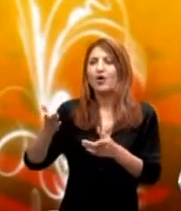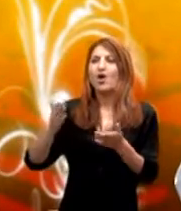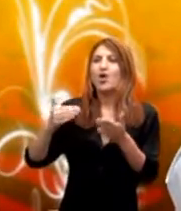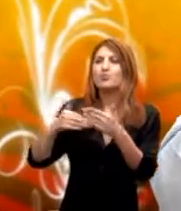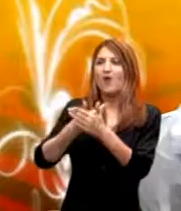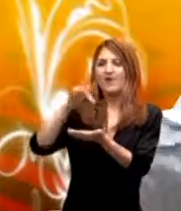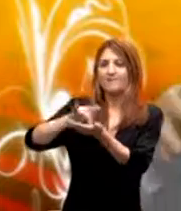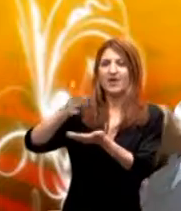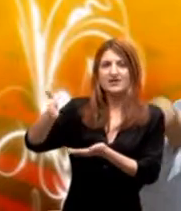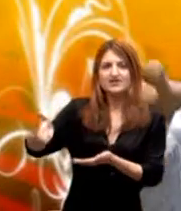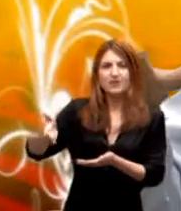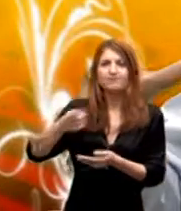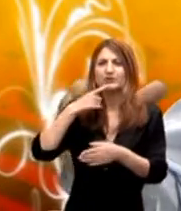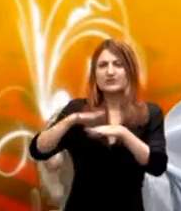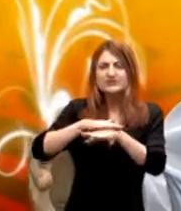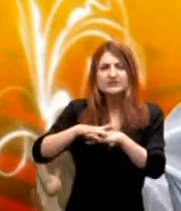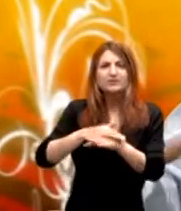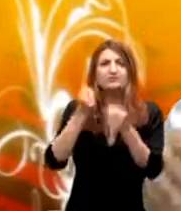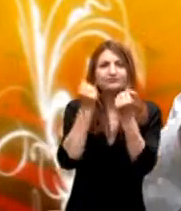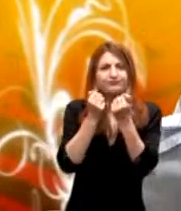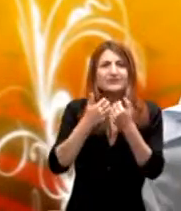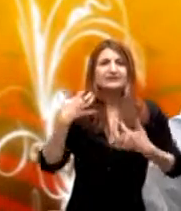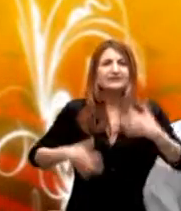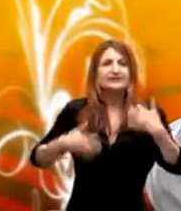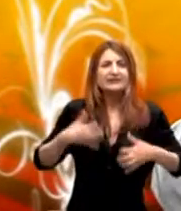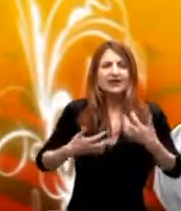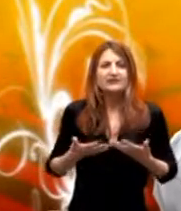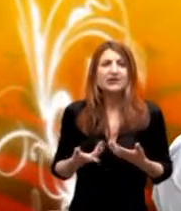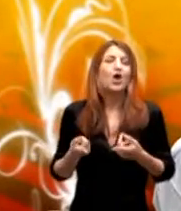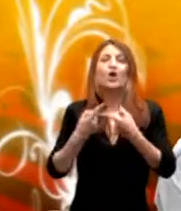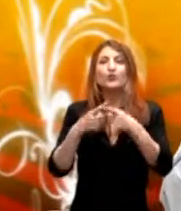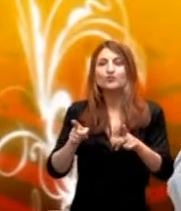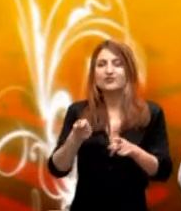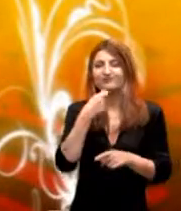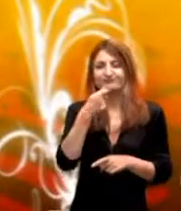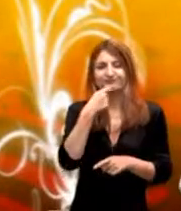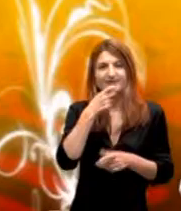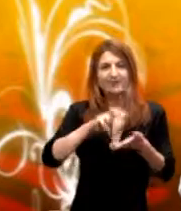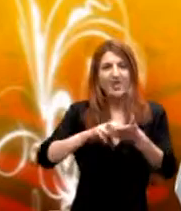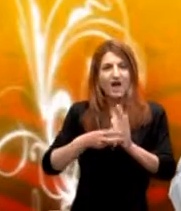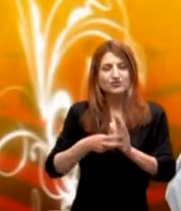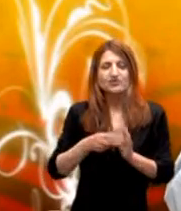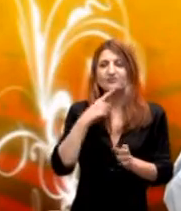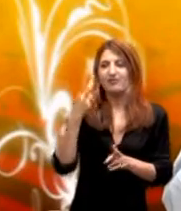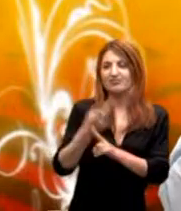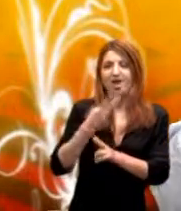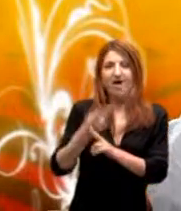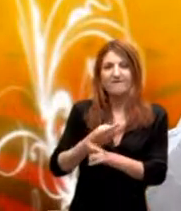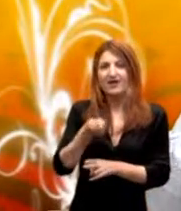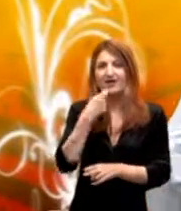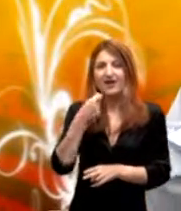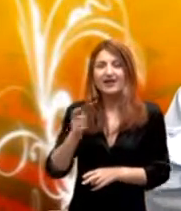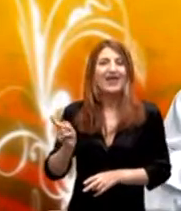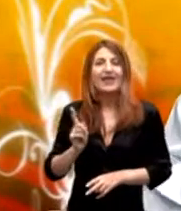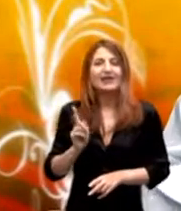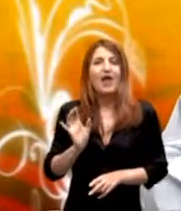sredinu. Ispiti, stres. Drugačije jedu. Navike prehrambene